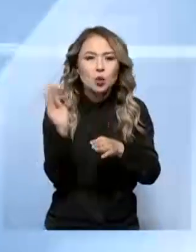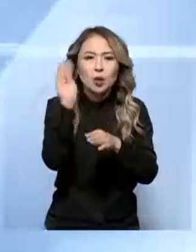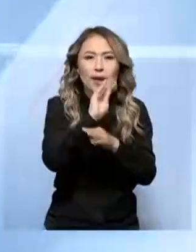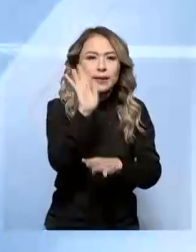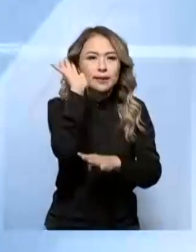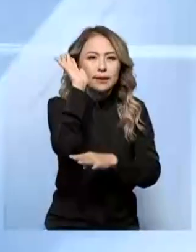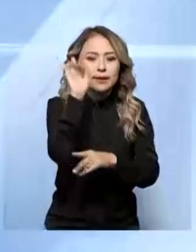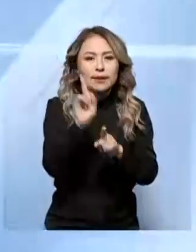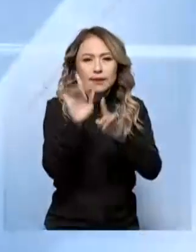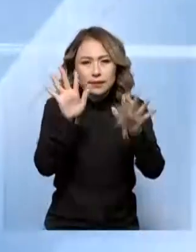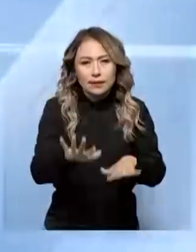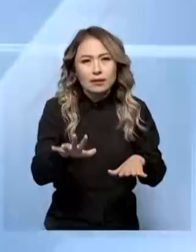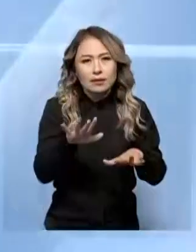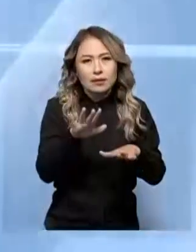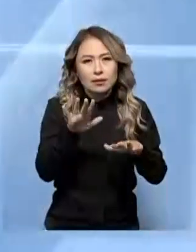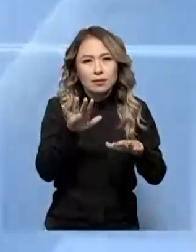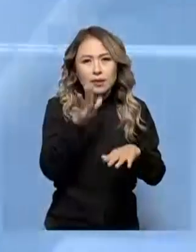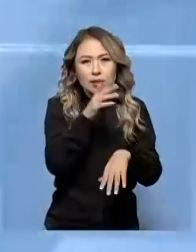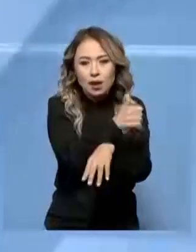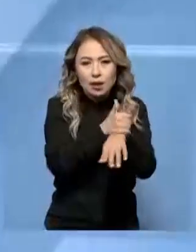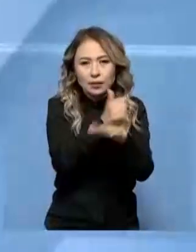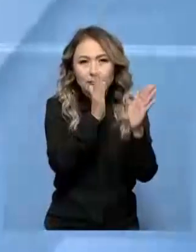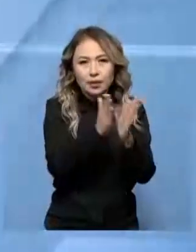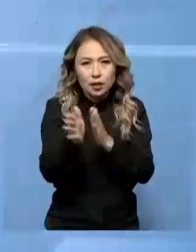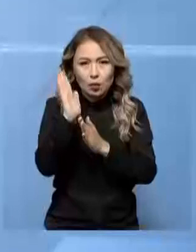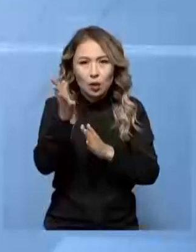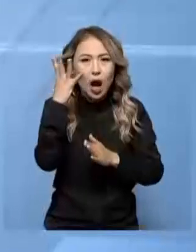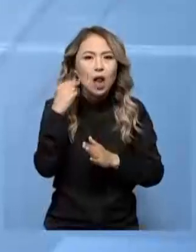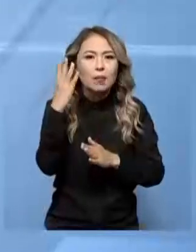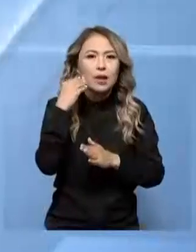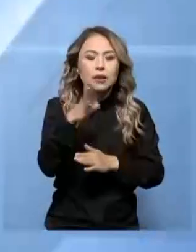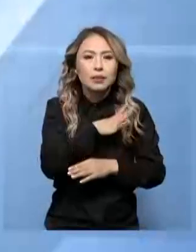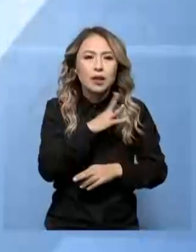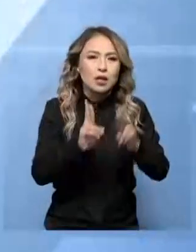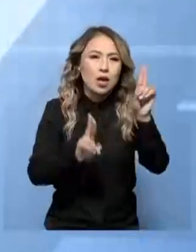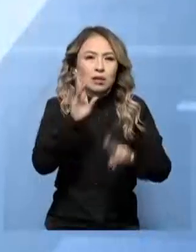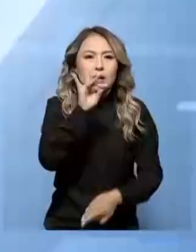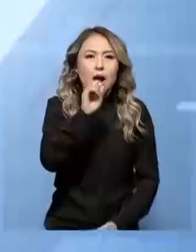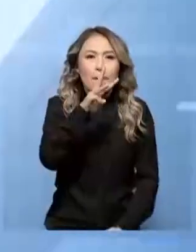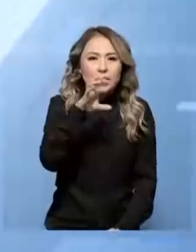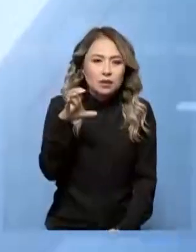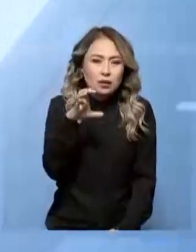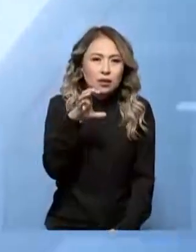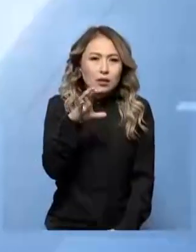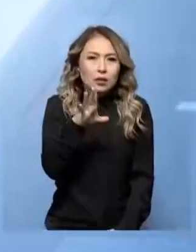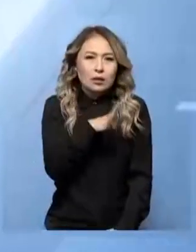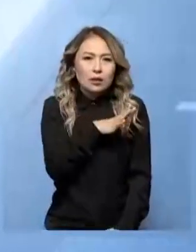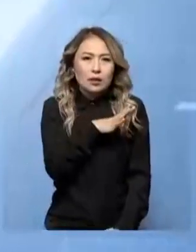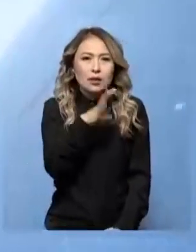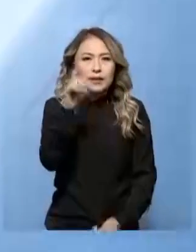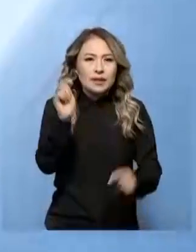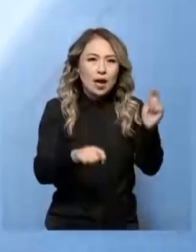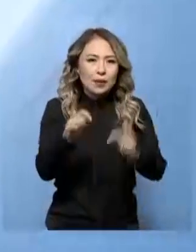технологиялармен жабдықталады. Сондай-ақ саяхаттағы сағатты қалпына келтіреді. Бұл туралы Алматыда өткен дәстүрлі Рамс Partners Real Estate